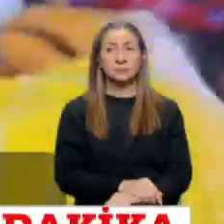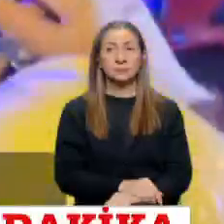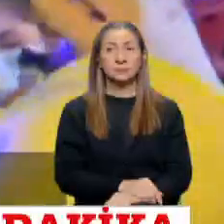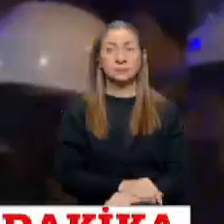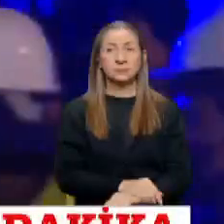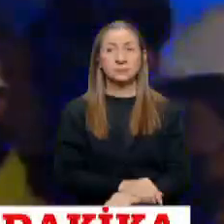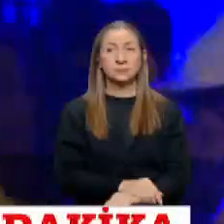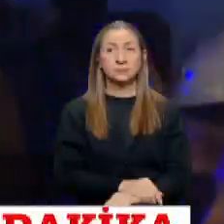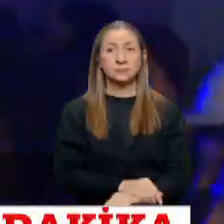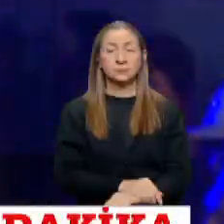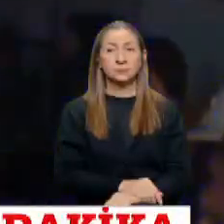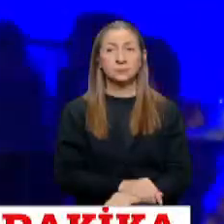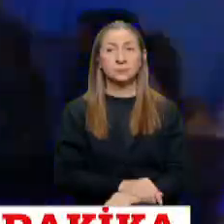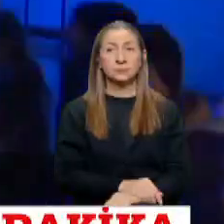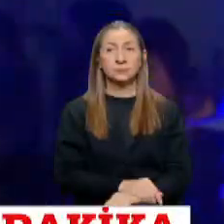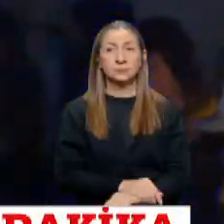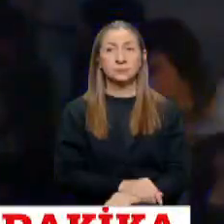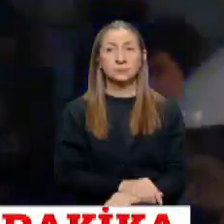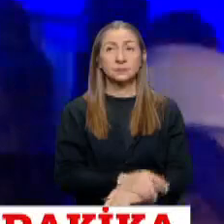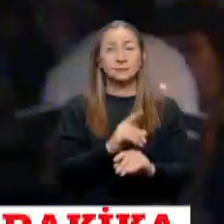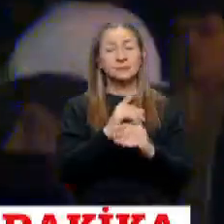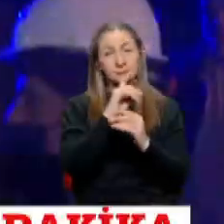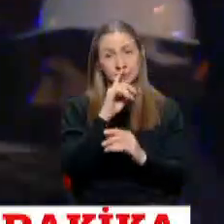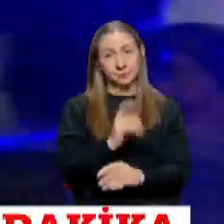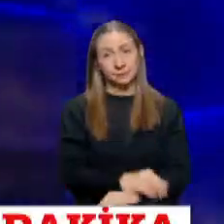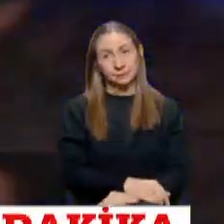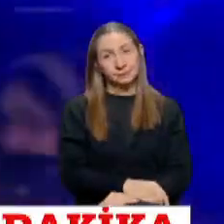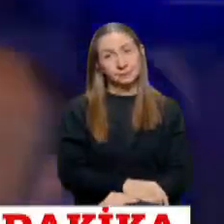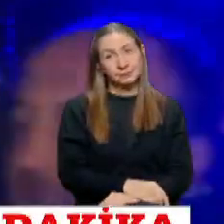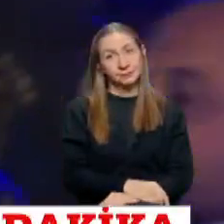Çember oluştur. Tamam, sevincinizi yapabilirsiniz arkadaşlar. Şimdi serbest her şey.